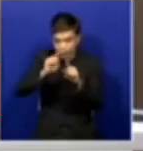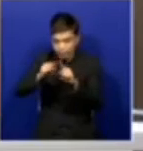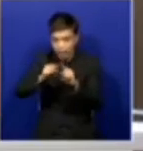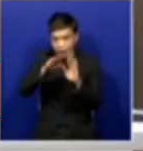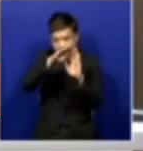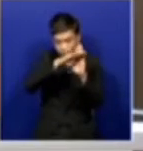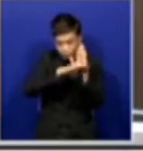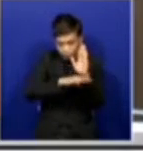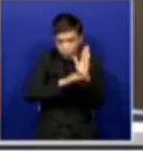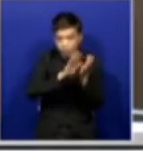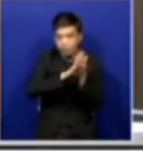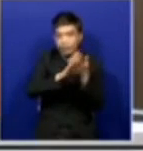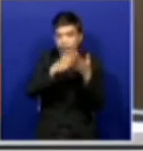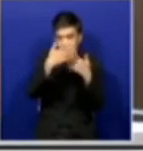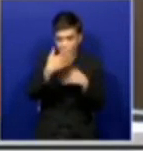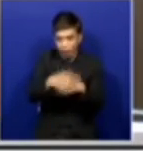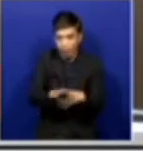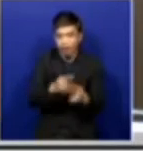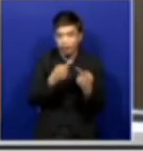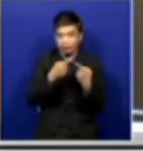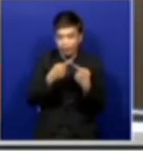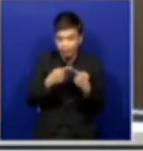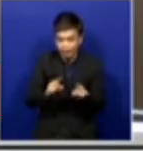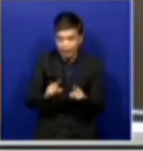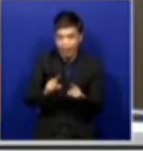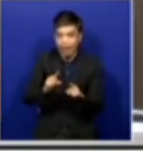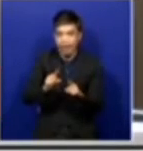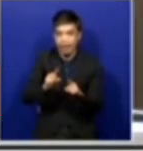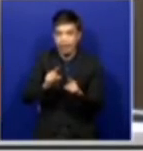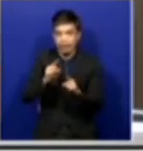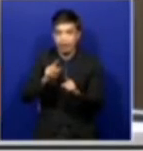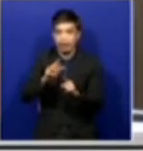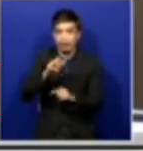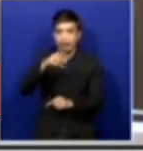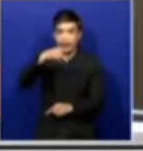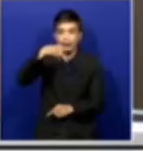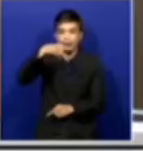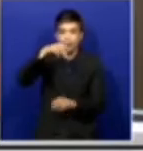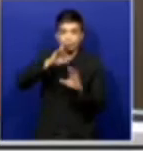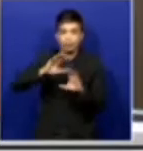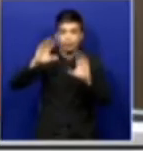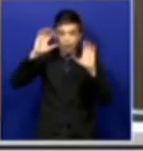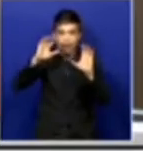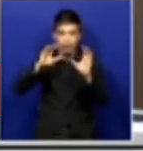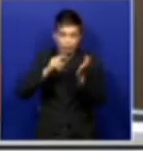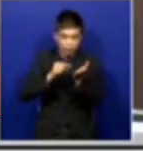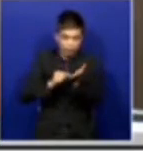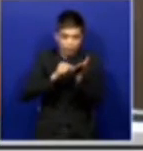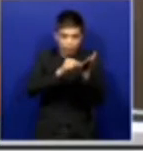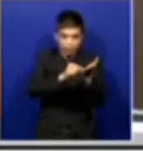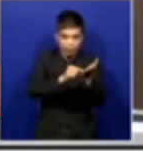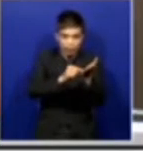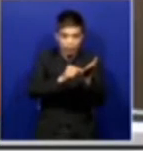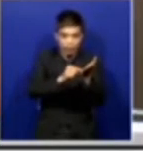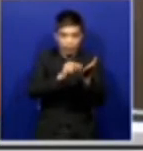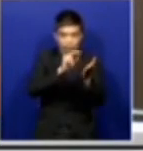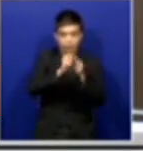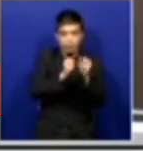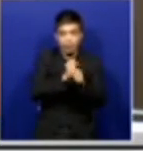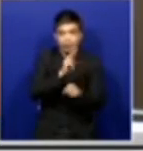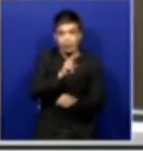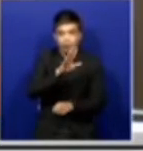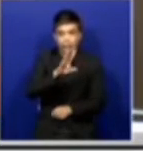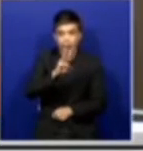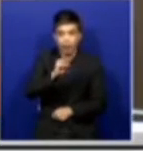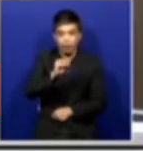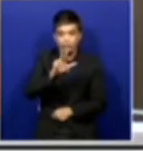ในการที่รัฐบาลร่างส่งร่างพระราชบัญญัติโอนงบประมาณรายจ่ายพ.ศ.2563เข้ามาเนี่ยฮะผ